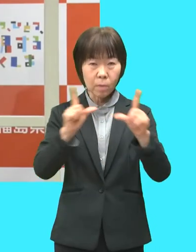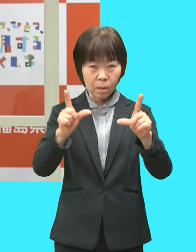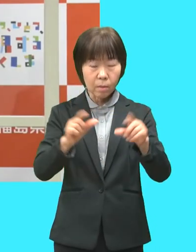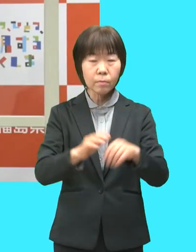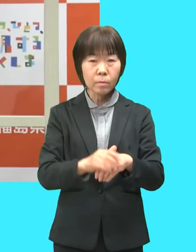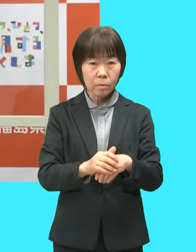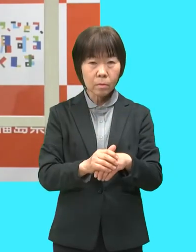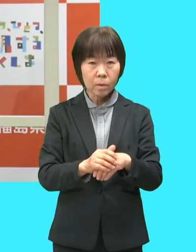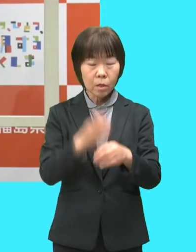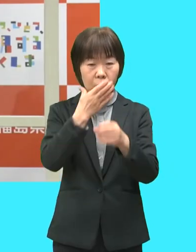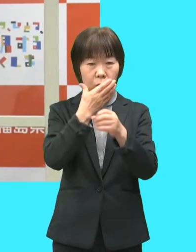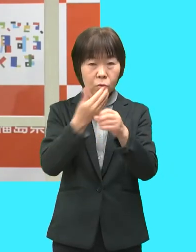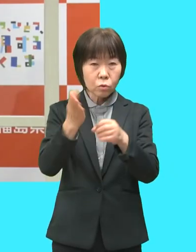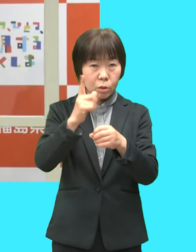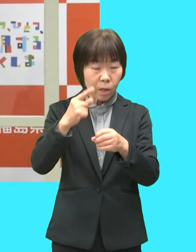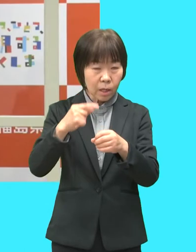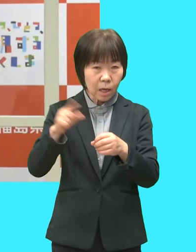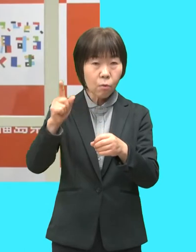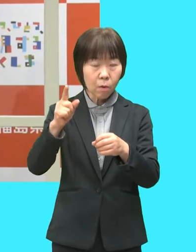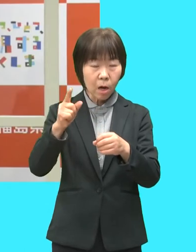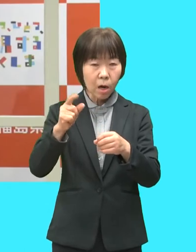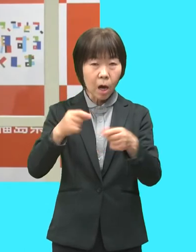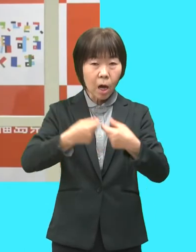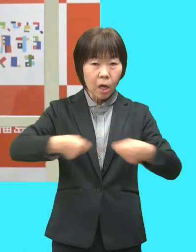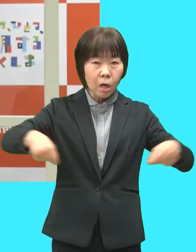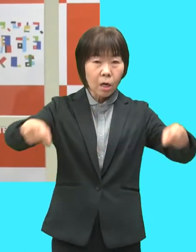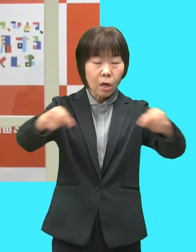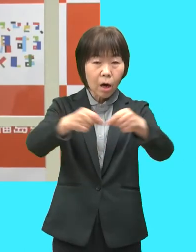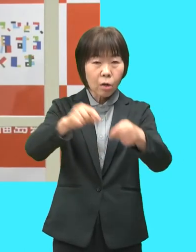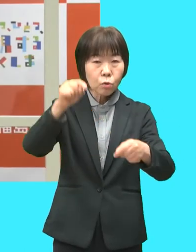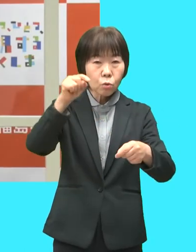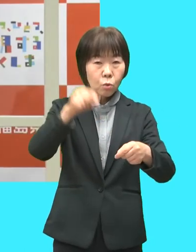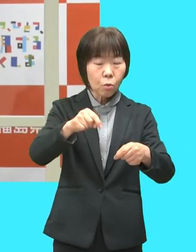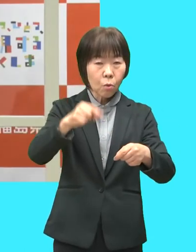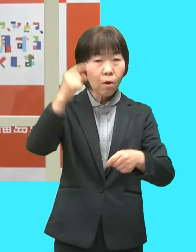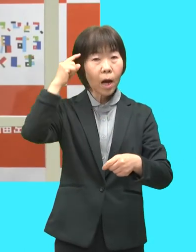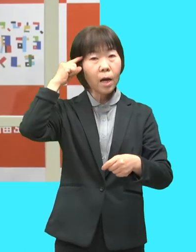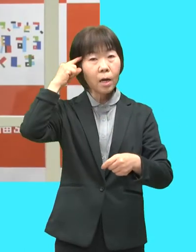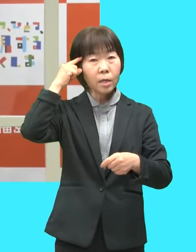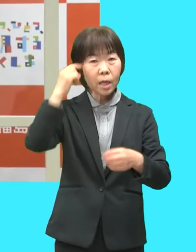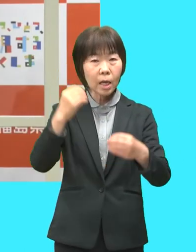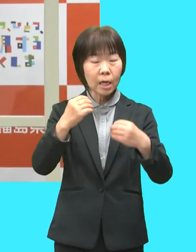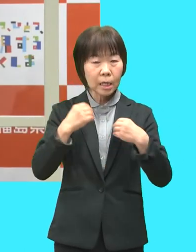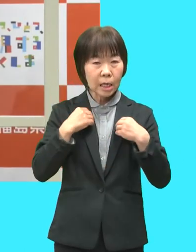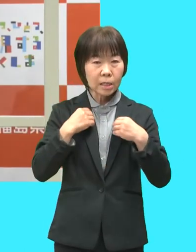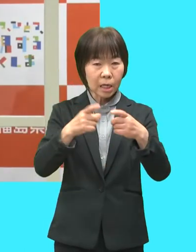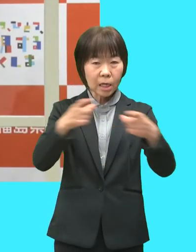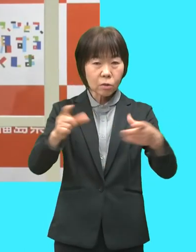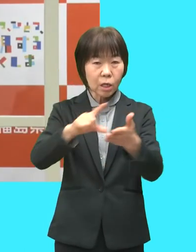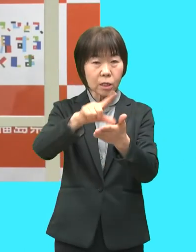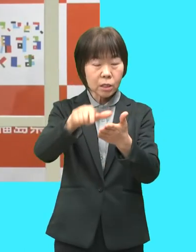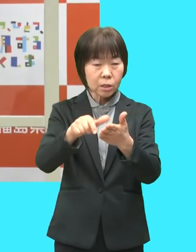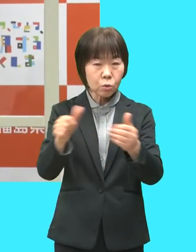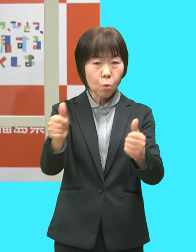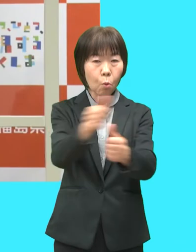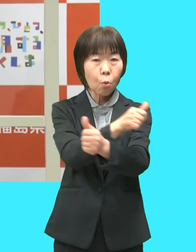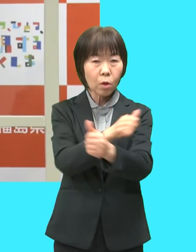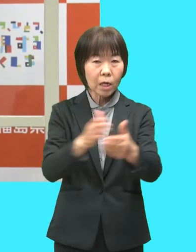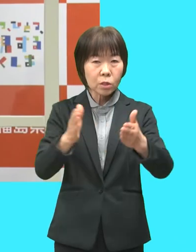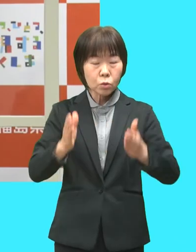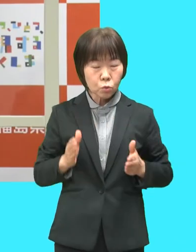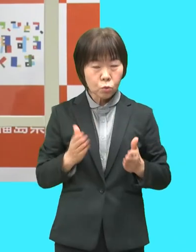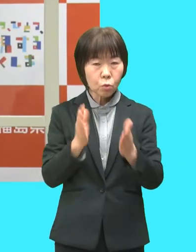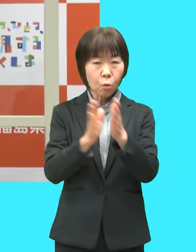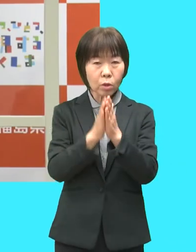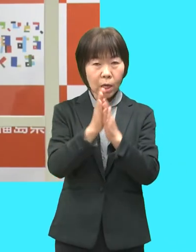福島県は関東を、まあ、念頭において感染拡大地域との往来自粛というのを呼びかけお願い